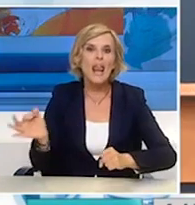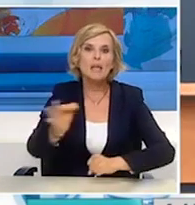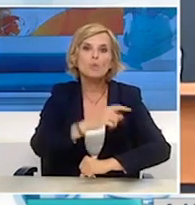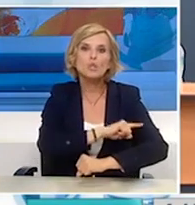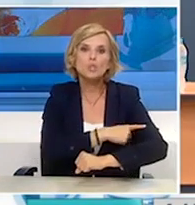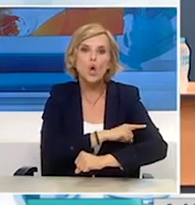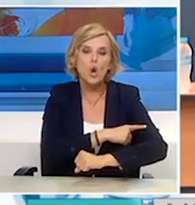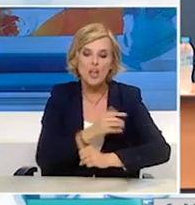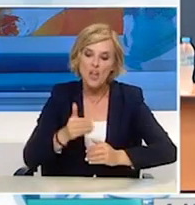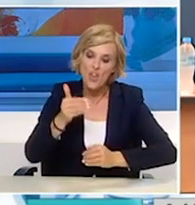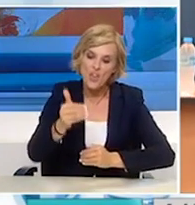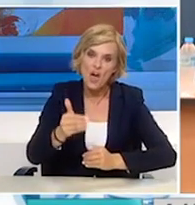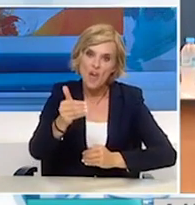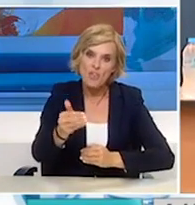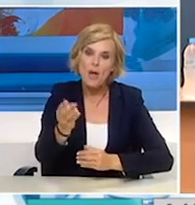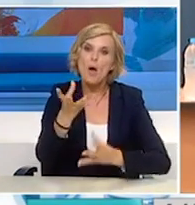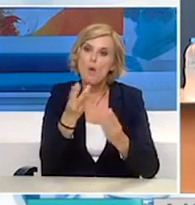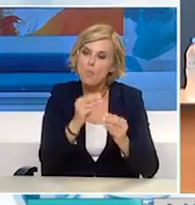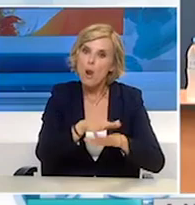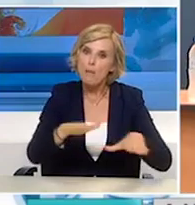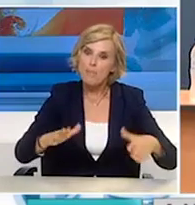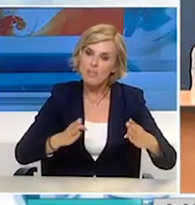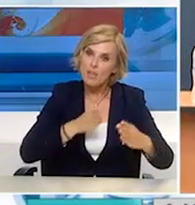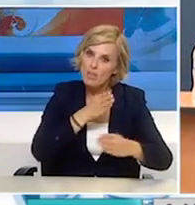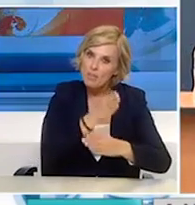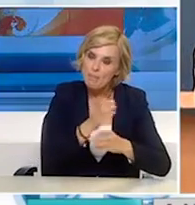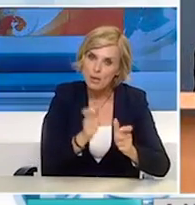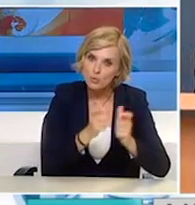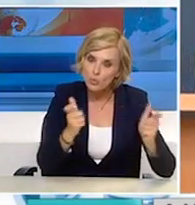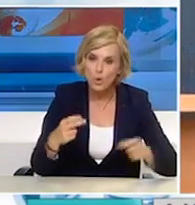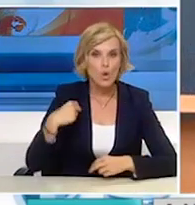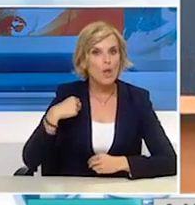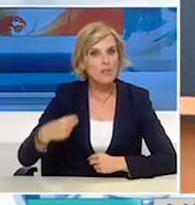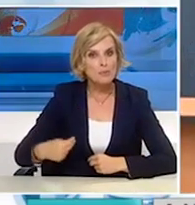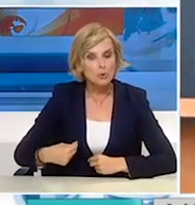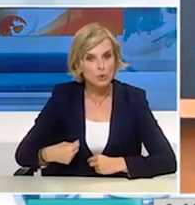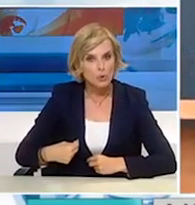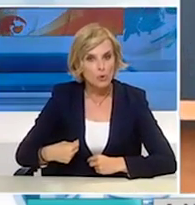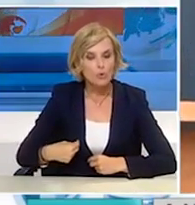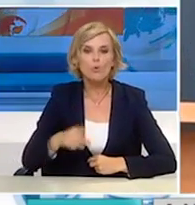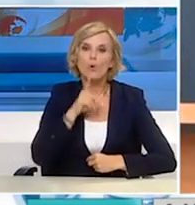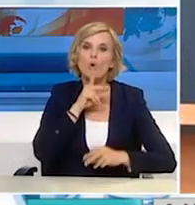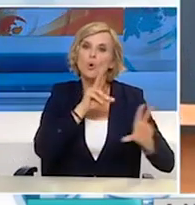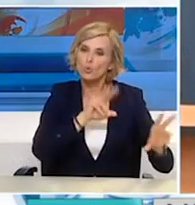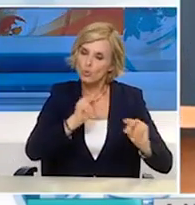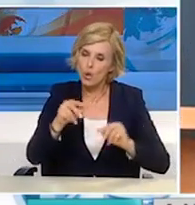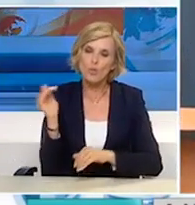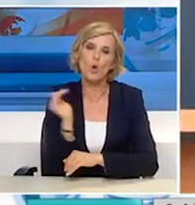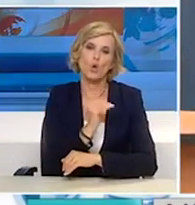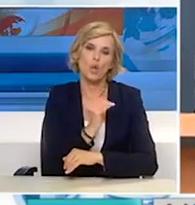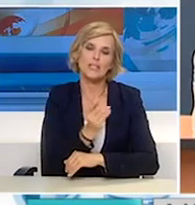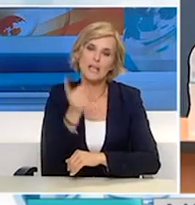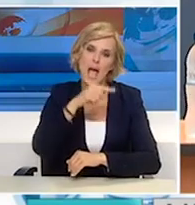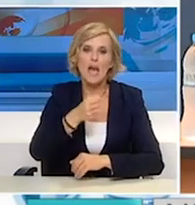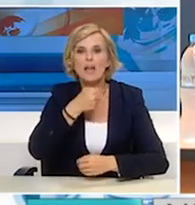δημοτικών σχολείων τις προσεχείς ημέρες, πότε αναμένεται η τελική σχετική εισήγηση? Και το ίδιο θέμα ρωτά και η κυρία Καρλατήρα από την